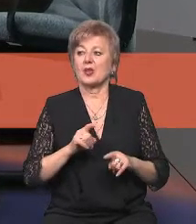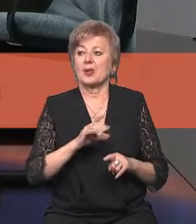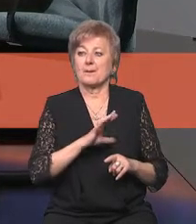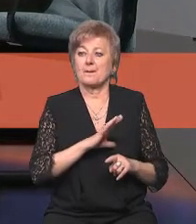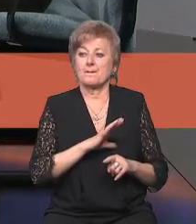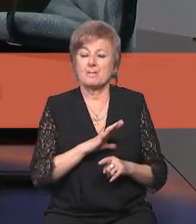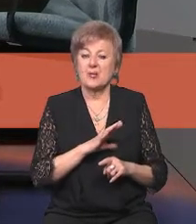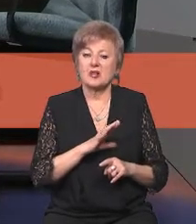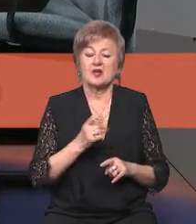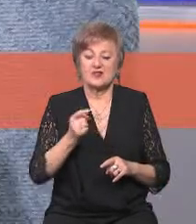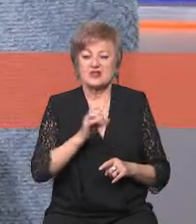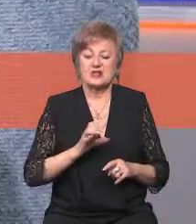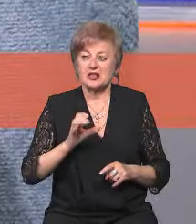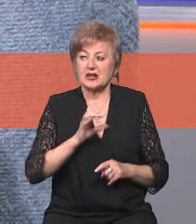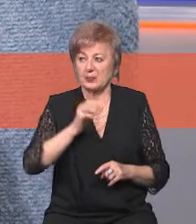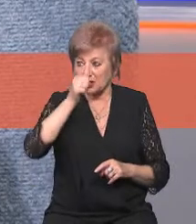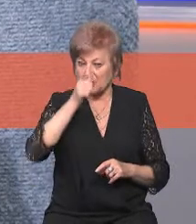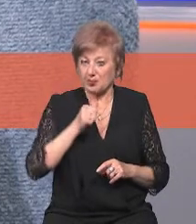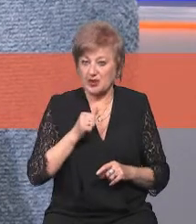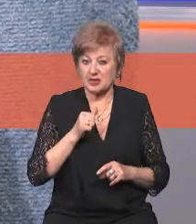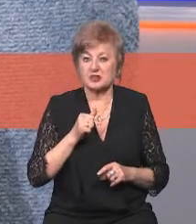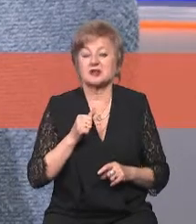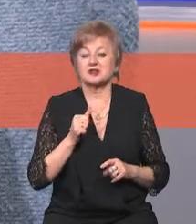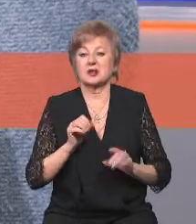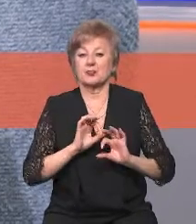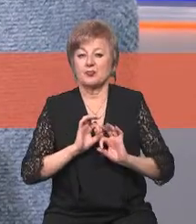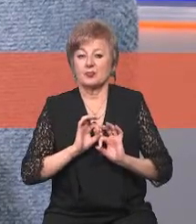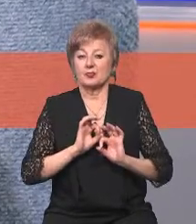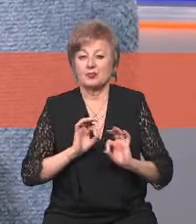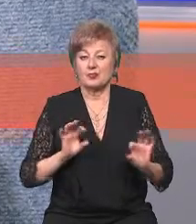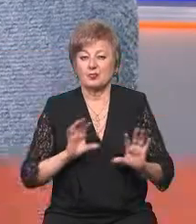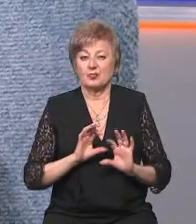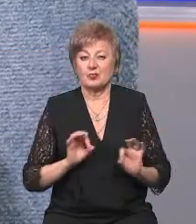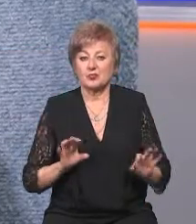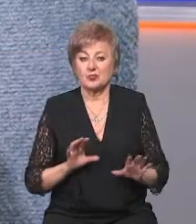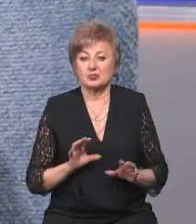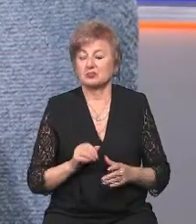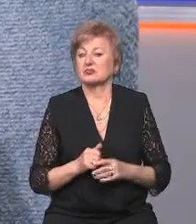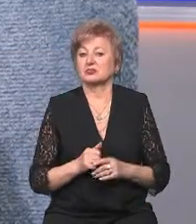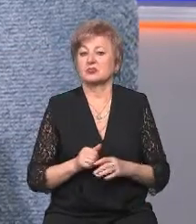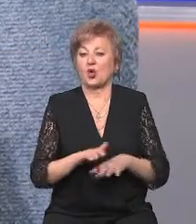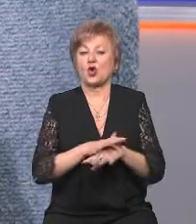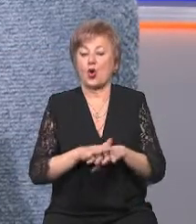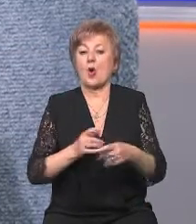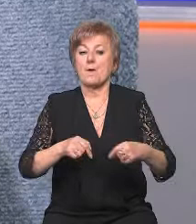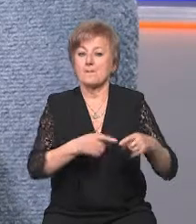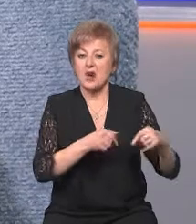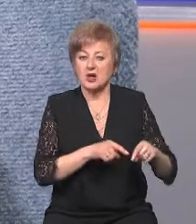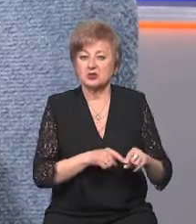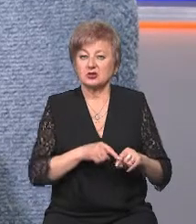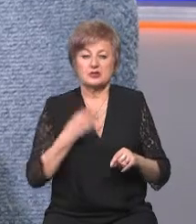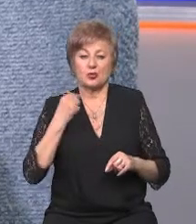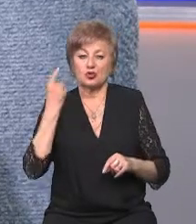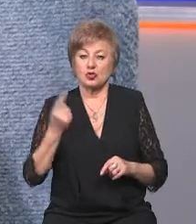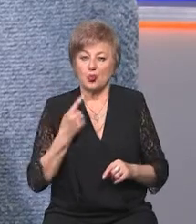10 вересня, до Запоріжжя з'їхалися представники практично всіх об'єднаних територіальних громад багатьох областей.